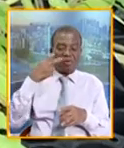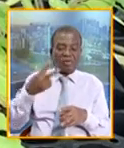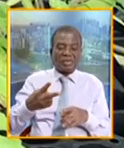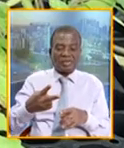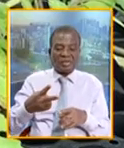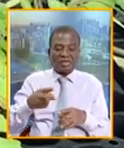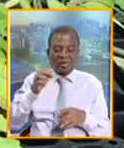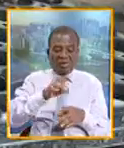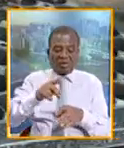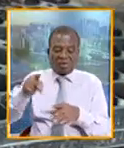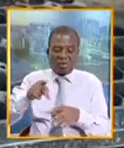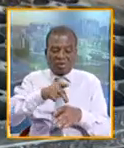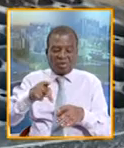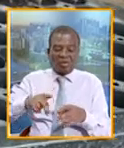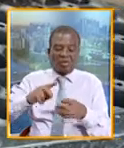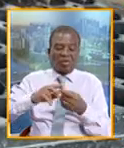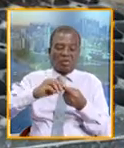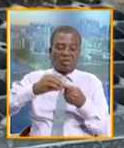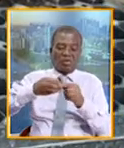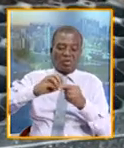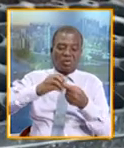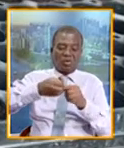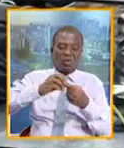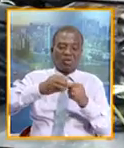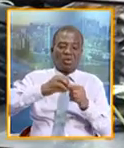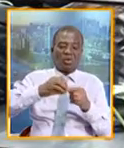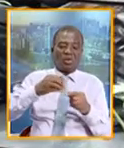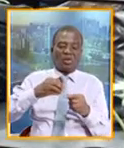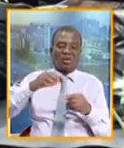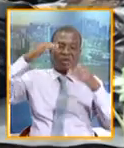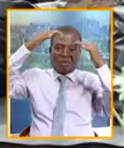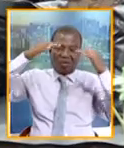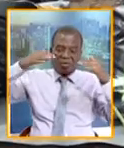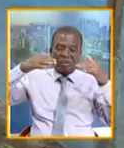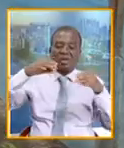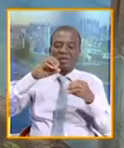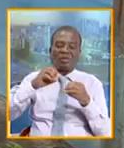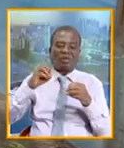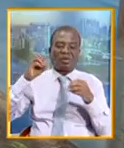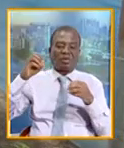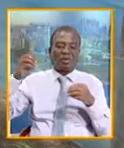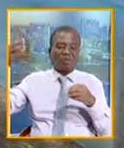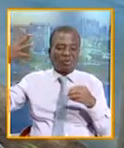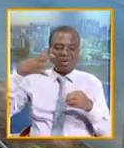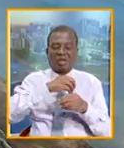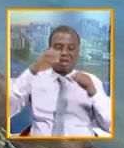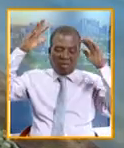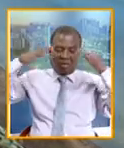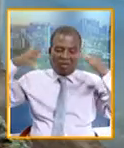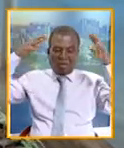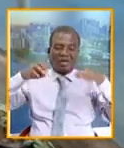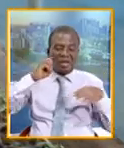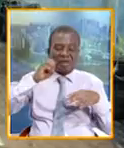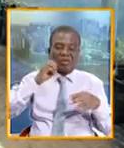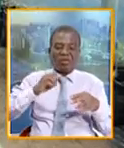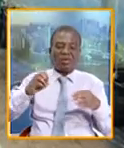de tomates déposées sous cette tente, à l'abri du soleil et de la pluie. Elles sont arrosées à des moments